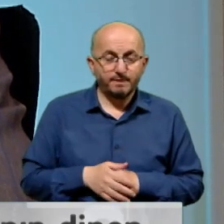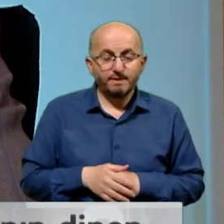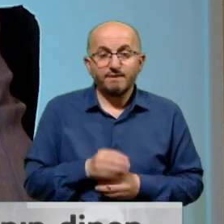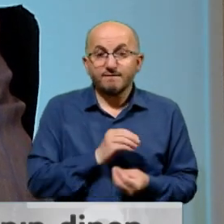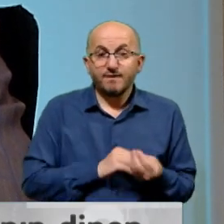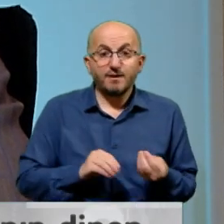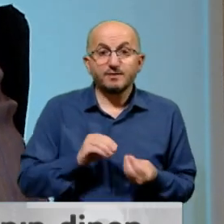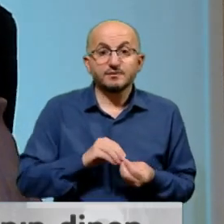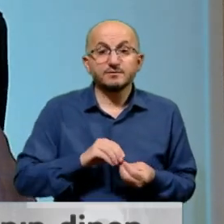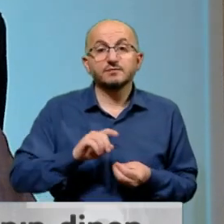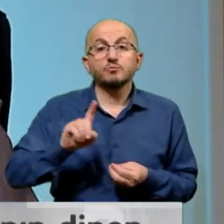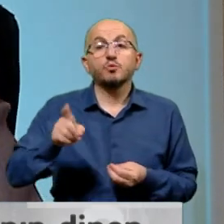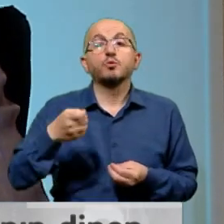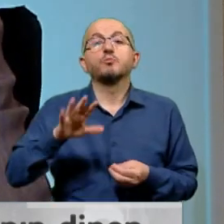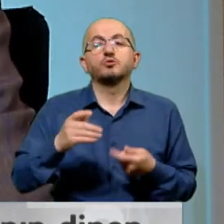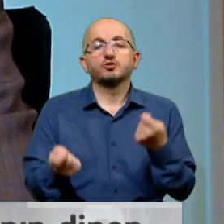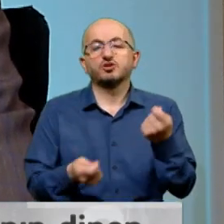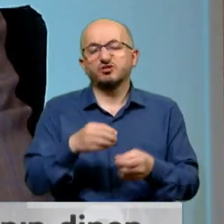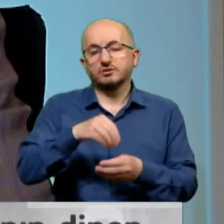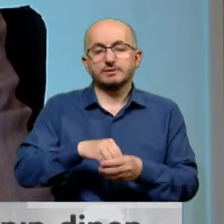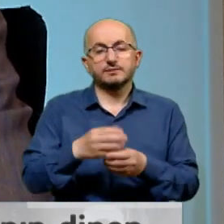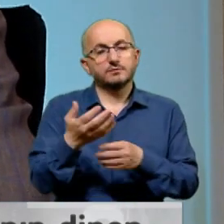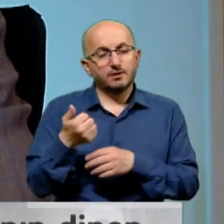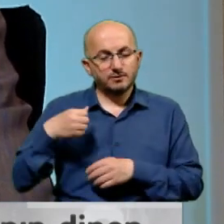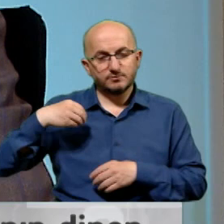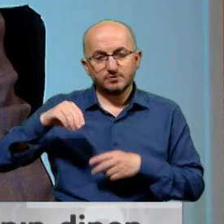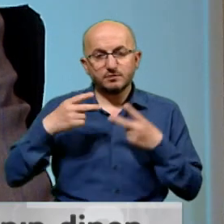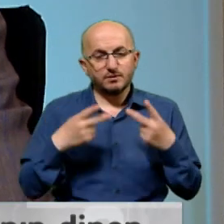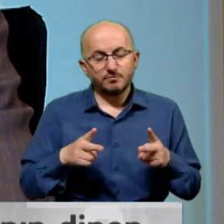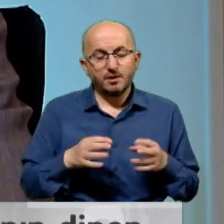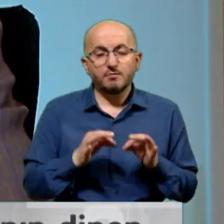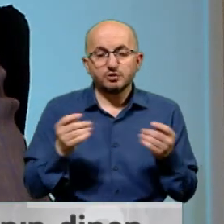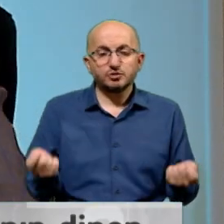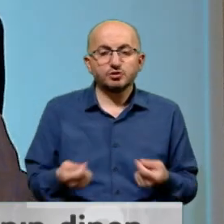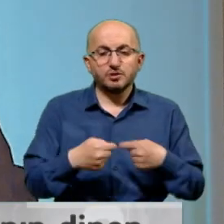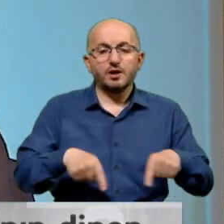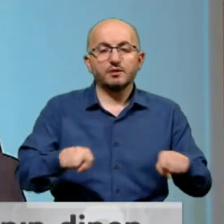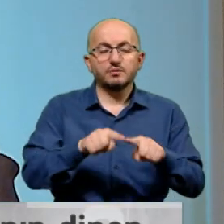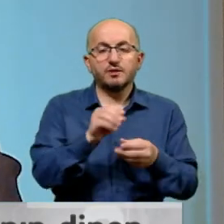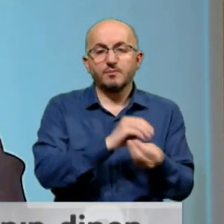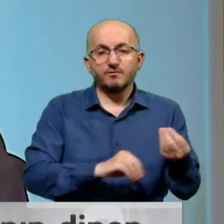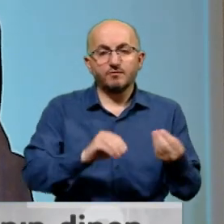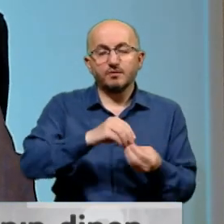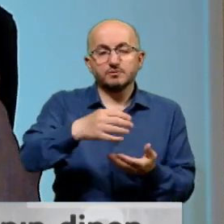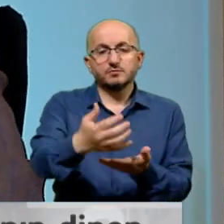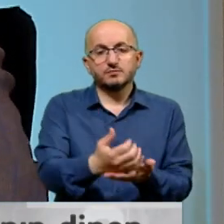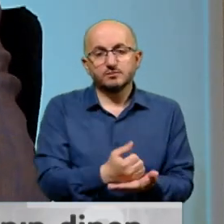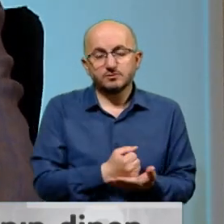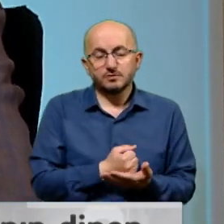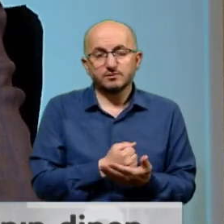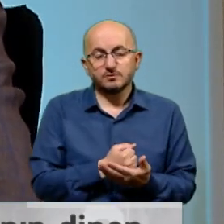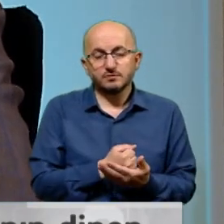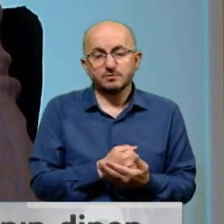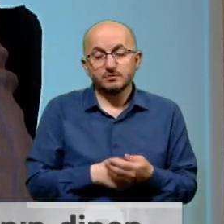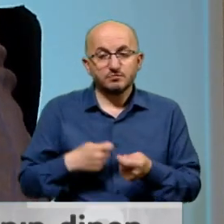bulunmuyorsa yine aynı şekilde alınıp satılabilir ama hem meşguliyet alanında hem de faiz gelirlerinin de faiz